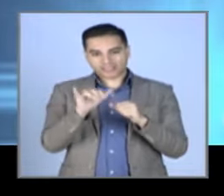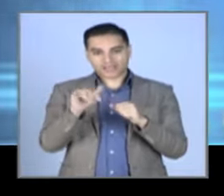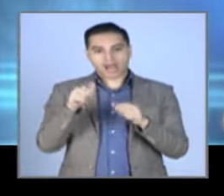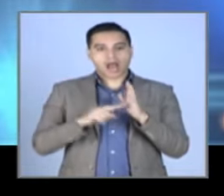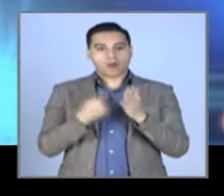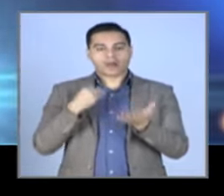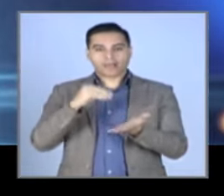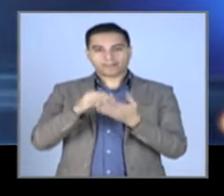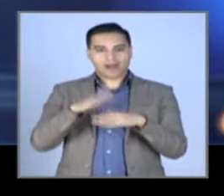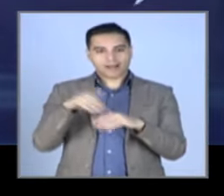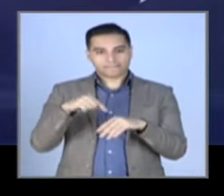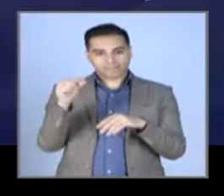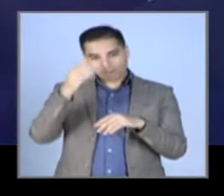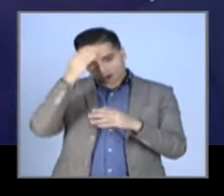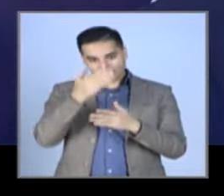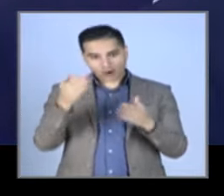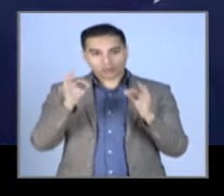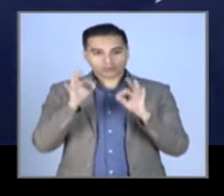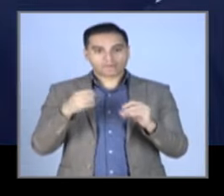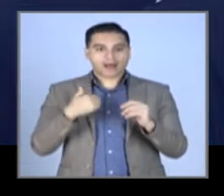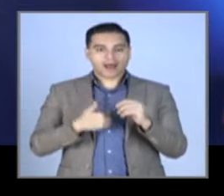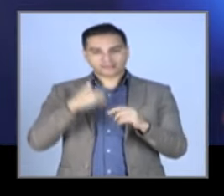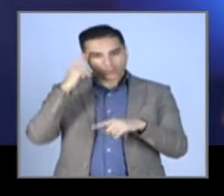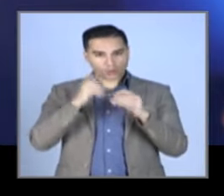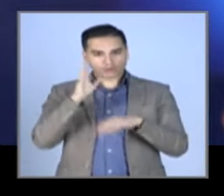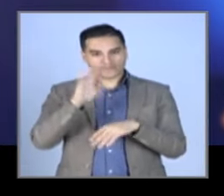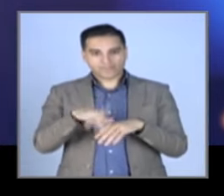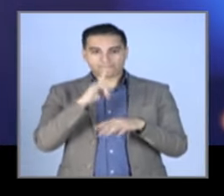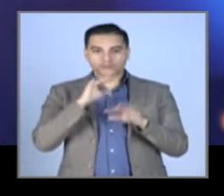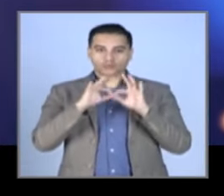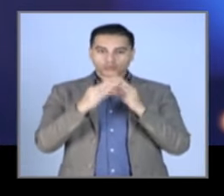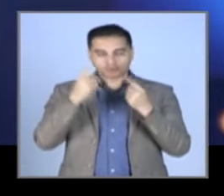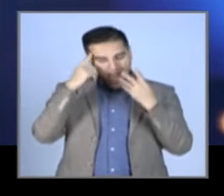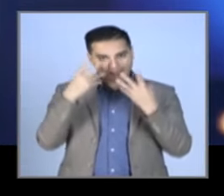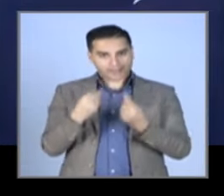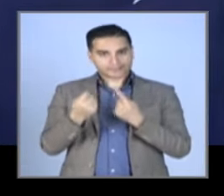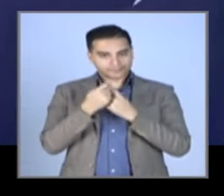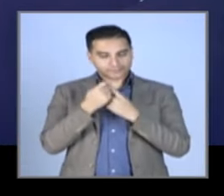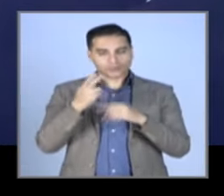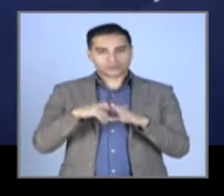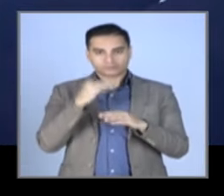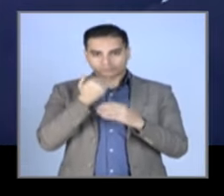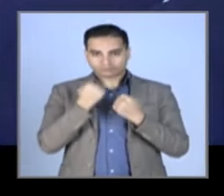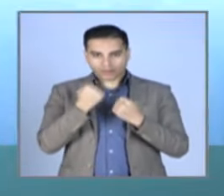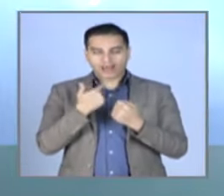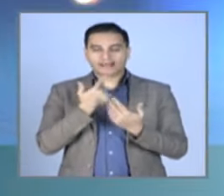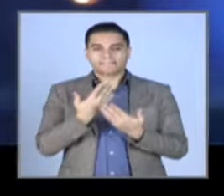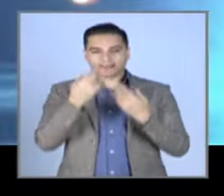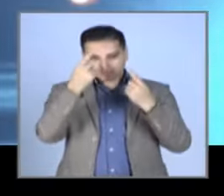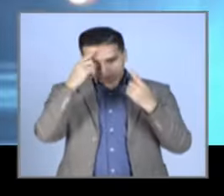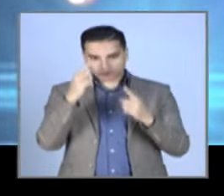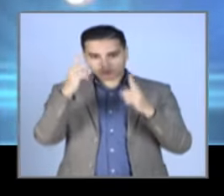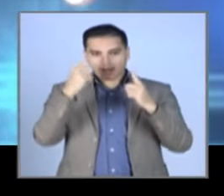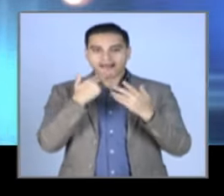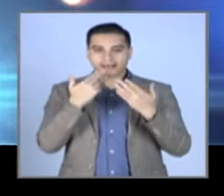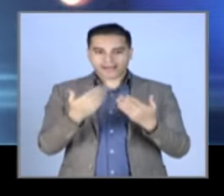دي أول مشاركة ليا في برنامج العباقرة، وطبعاً حاسة بشوية توتر وقلق، لكن عيلتي بتهديني وبتديني ثقة، وأتمنى أكون قد الثقة دي.